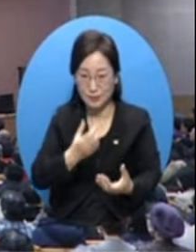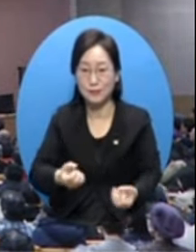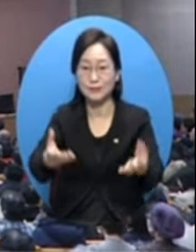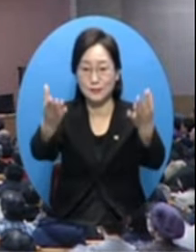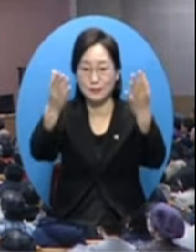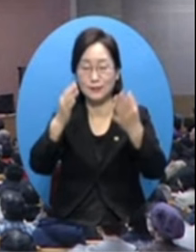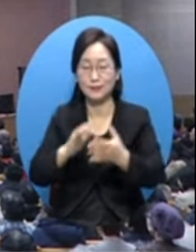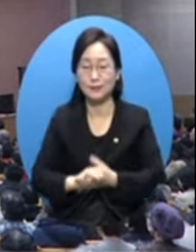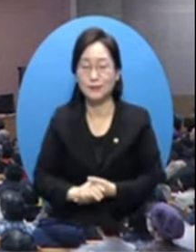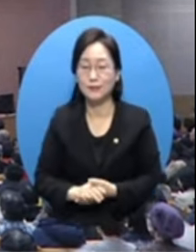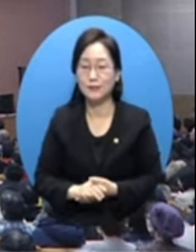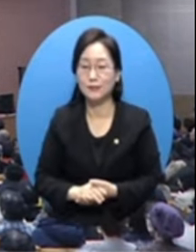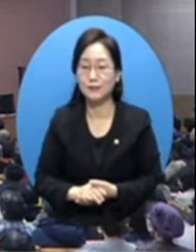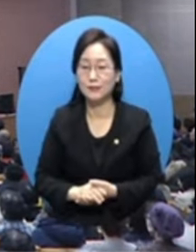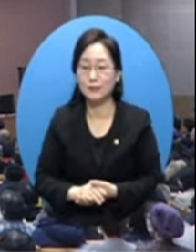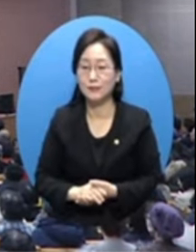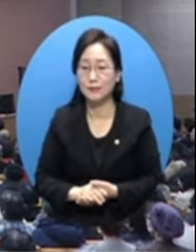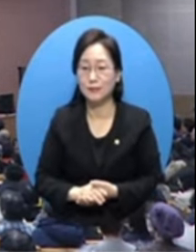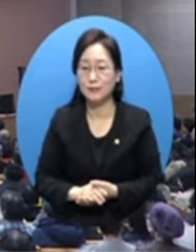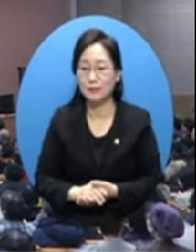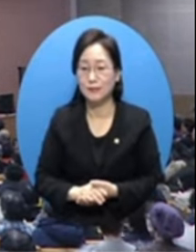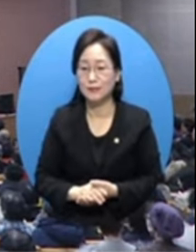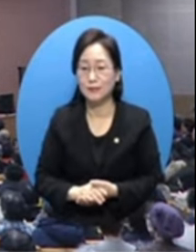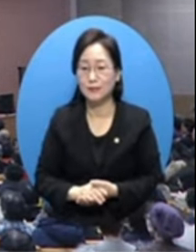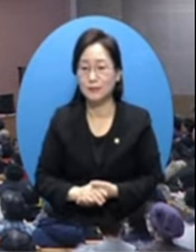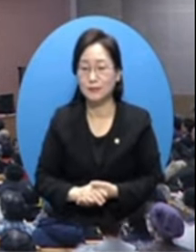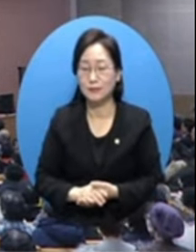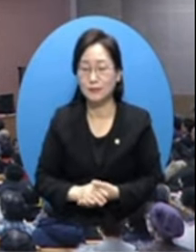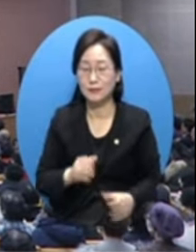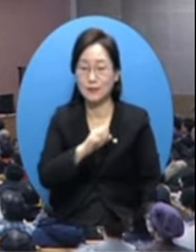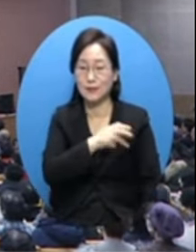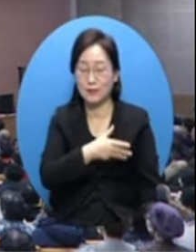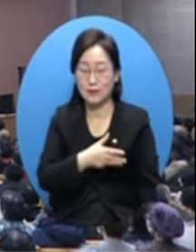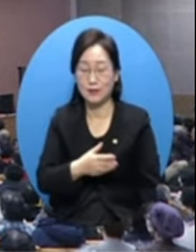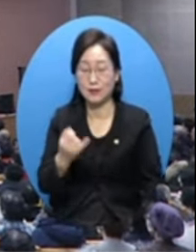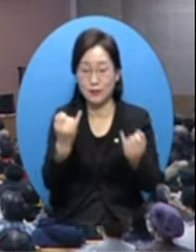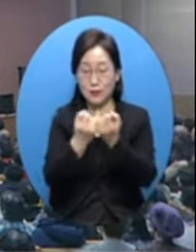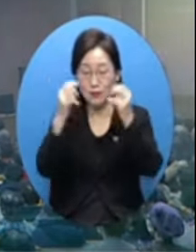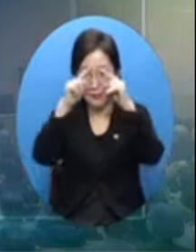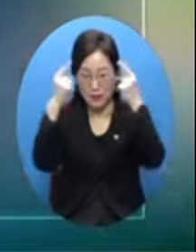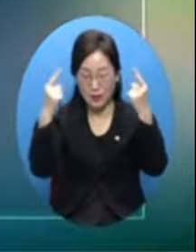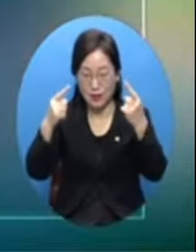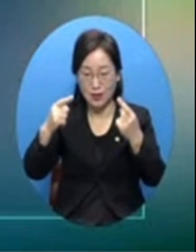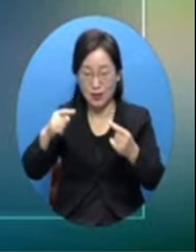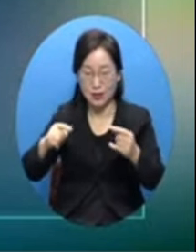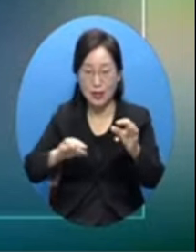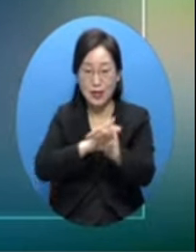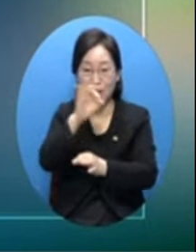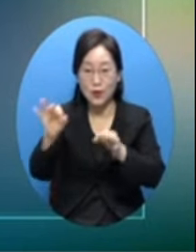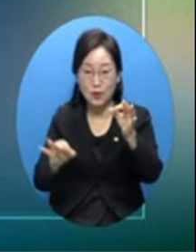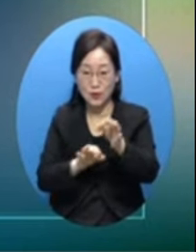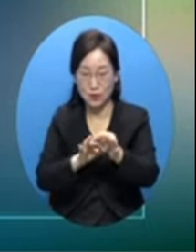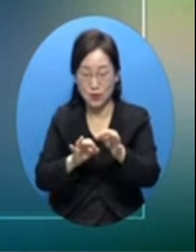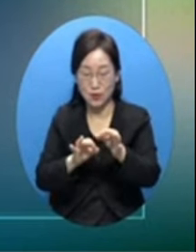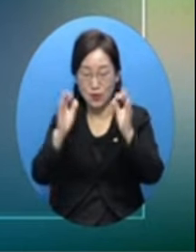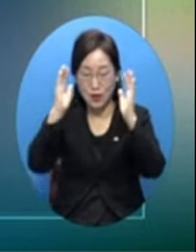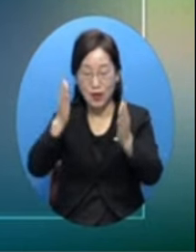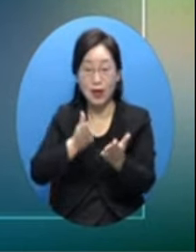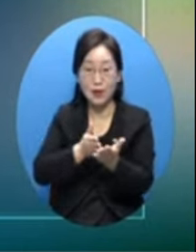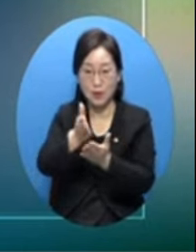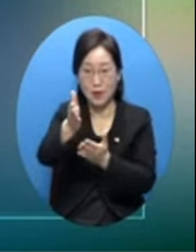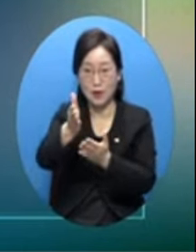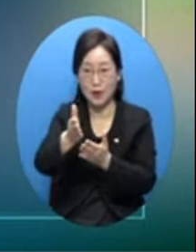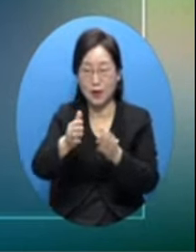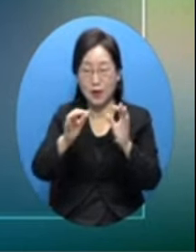축원합니다 아멘 이화여대 경영학과 김효군이라고 하는 교수님이 계십니다 서울대 경제학과를